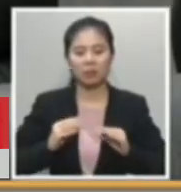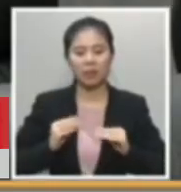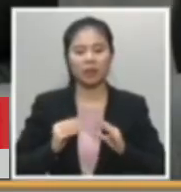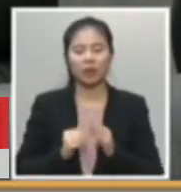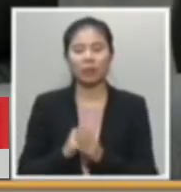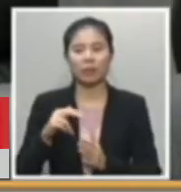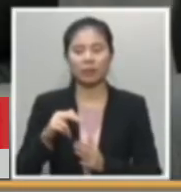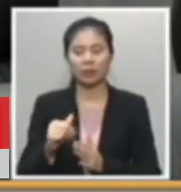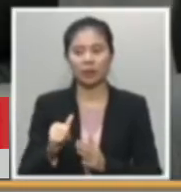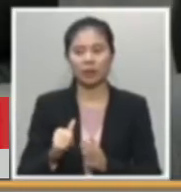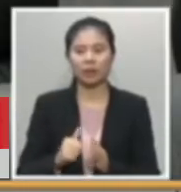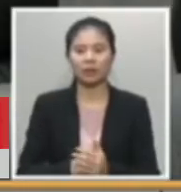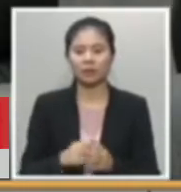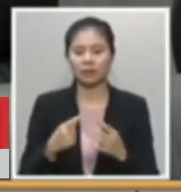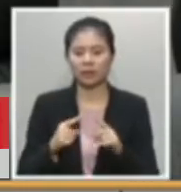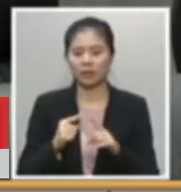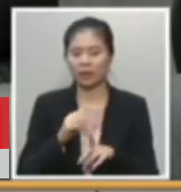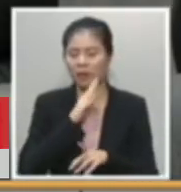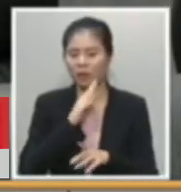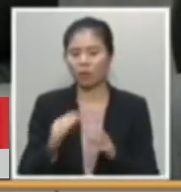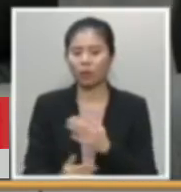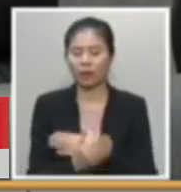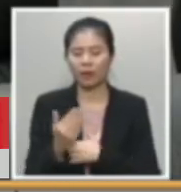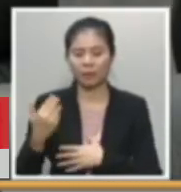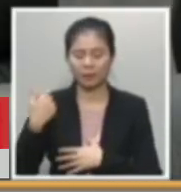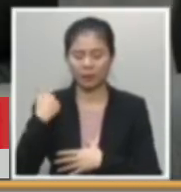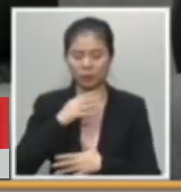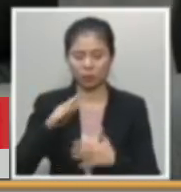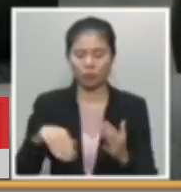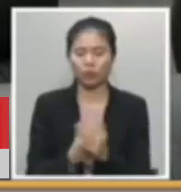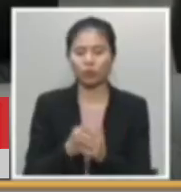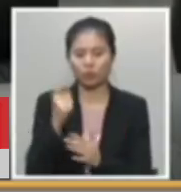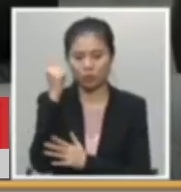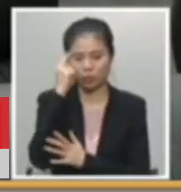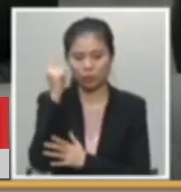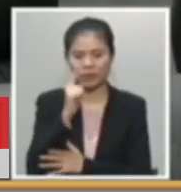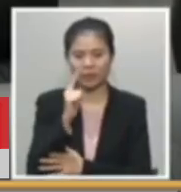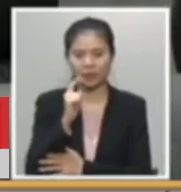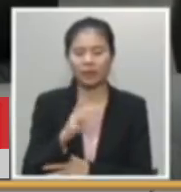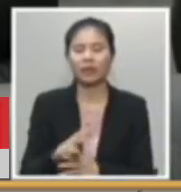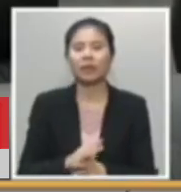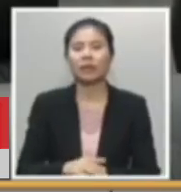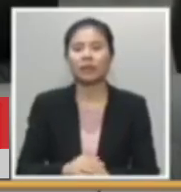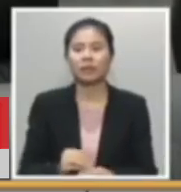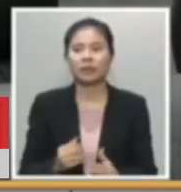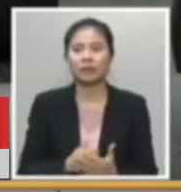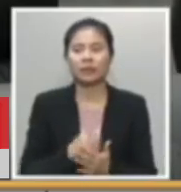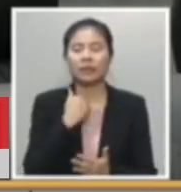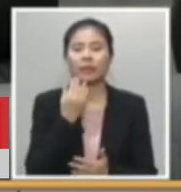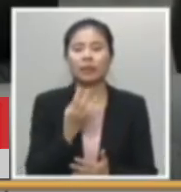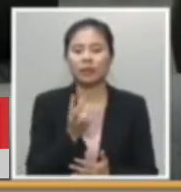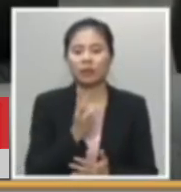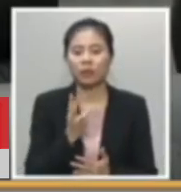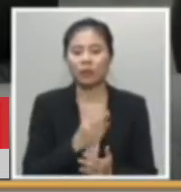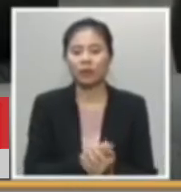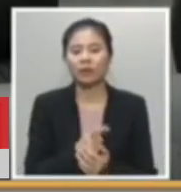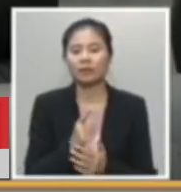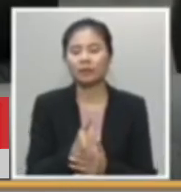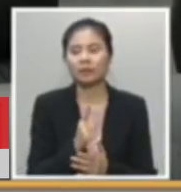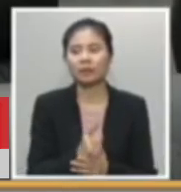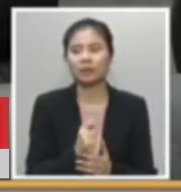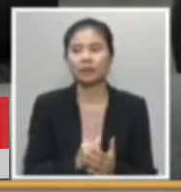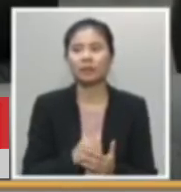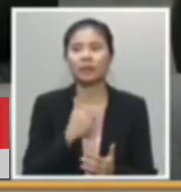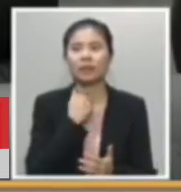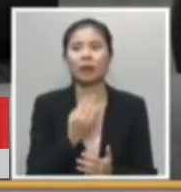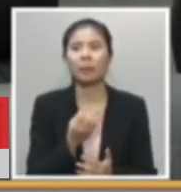การแต่ถ้าจะมีโอกาสพวกเรารู้อยู่แล้วว่าเป็นเสียงข้างน้อยหลักเสียงข้างมากอย่างไรก็ผ่านสิ่ง